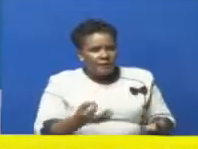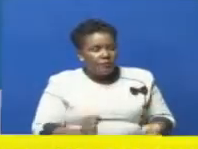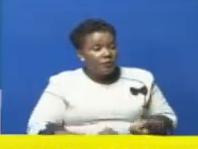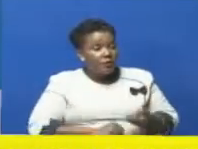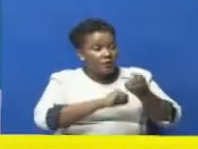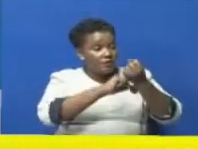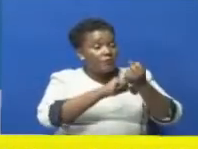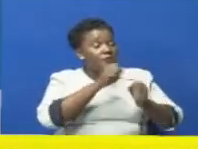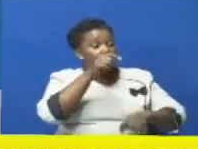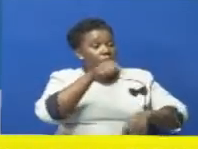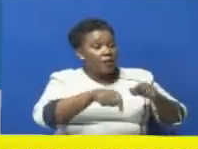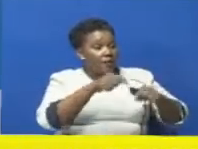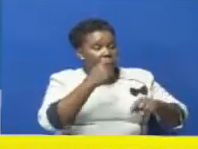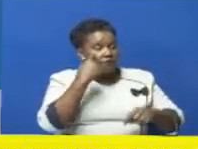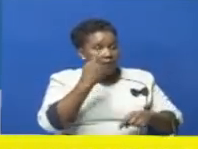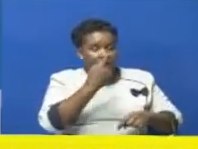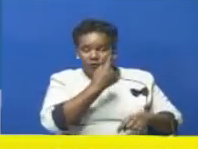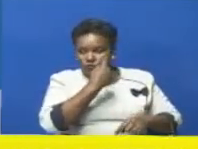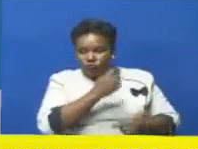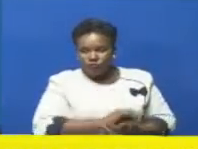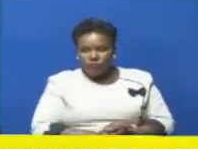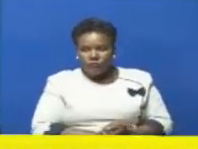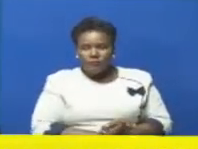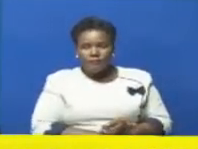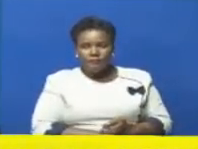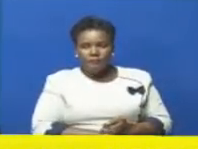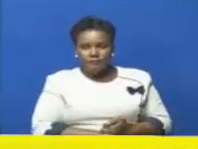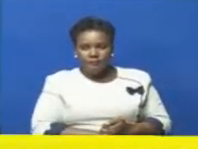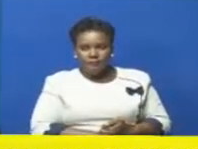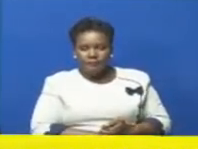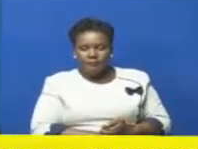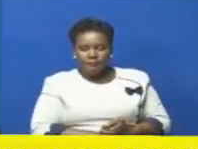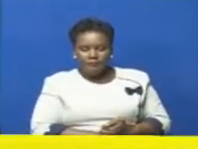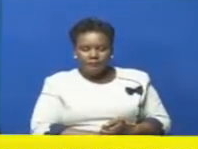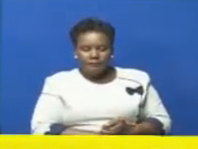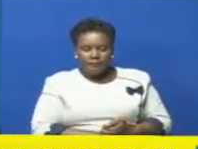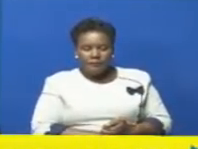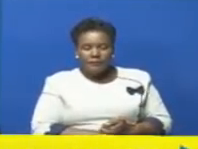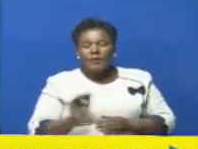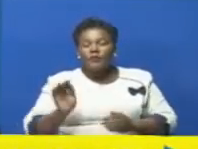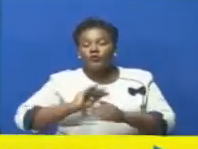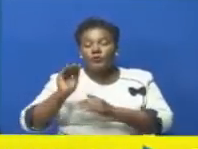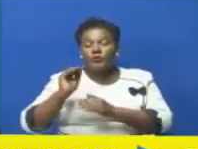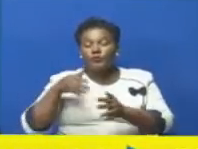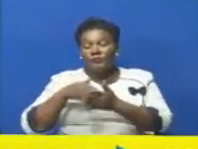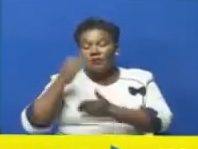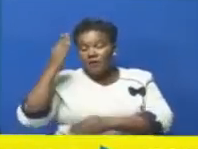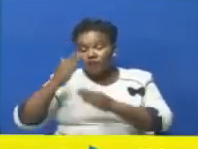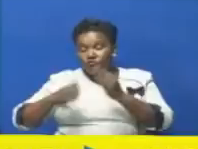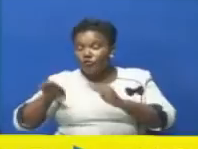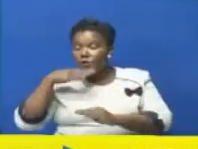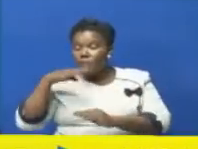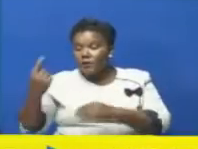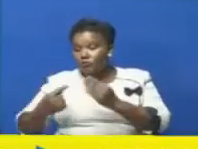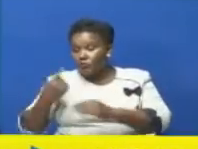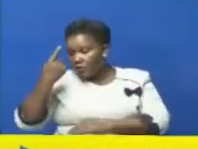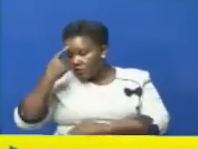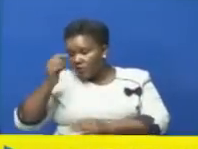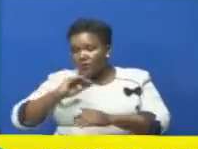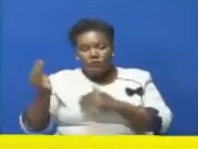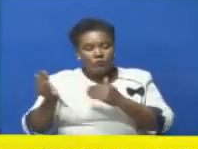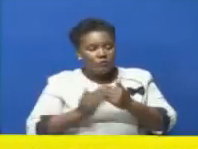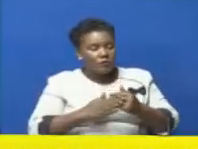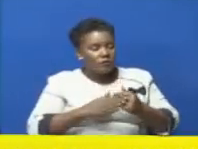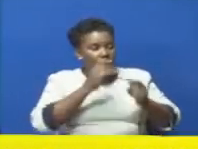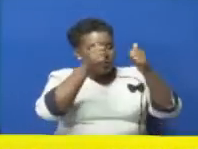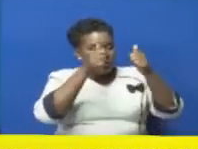Ni hayo tu kutoka Dodoma kwa leo, na rejesha kijiti kwako hapo Alphonse kuendelea na Aridhio. Asante, uwe na usiku